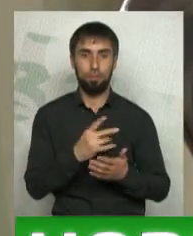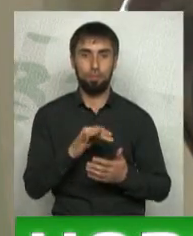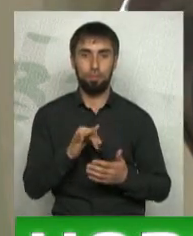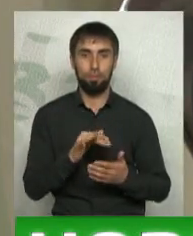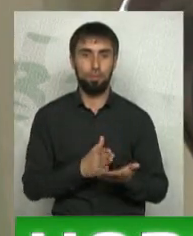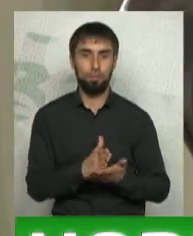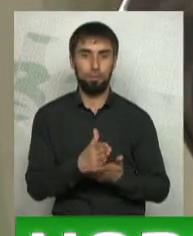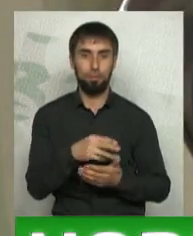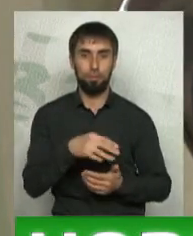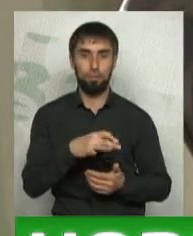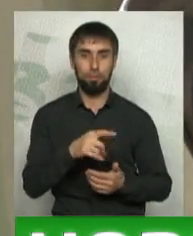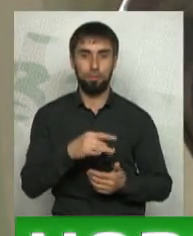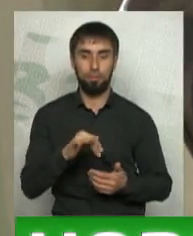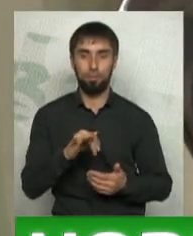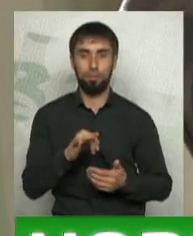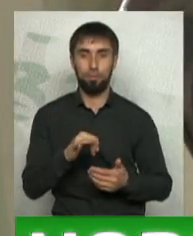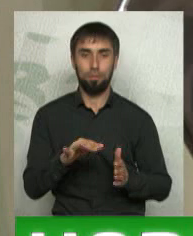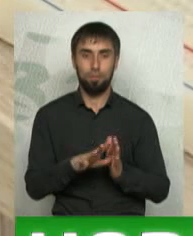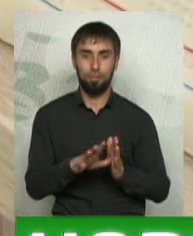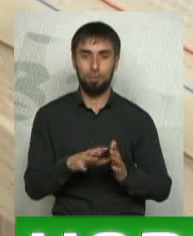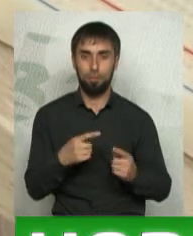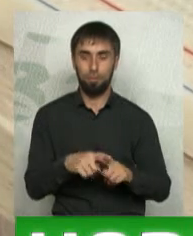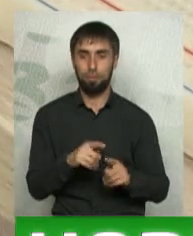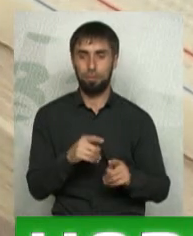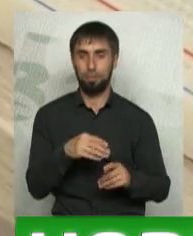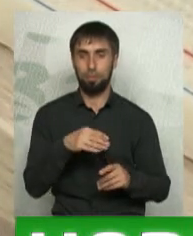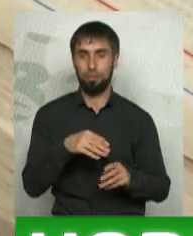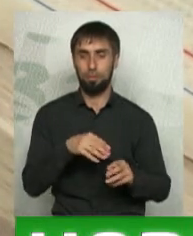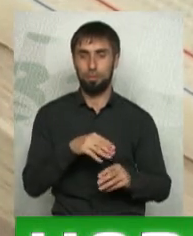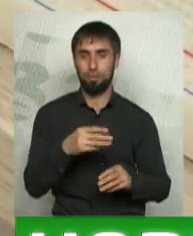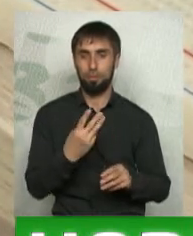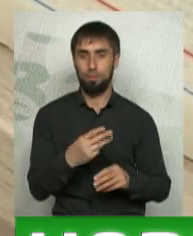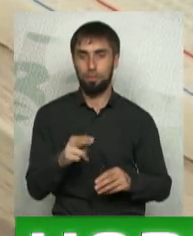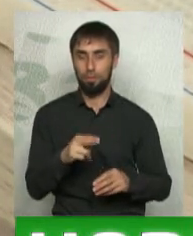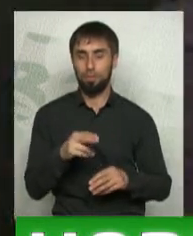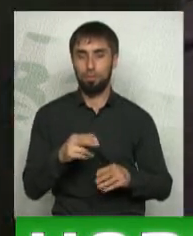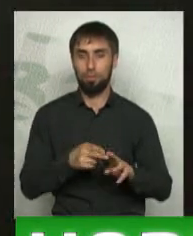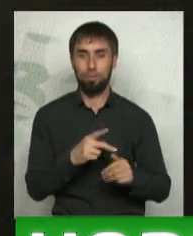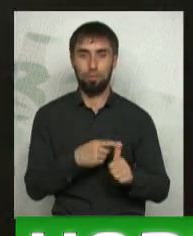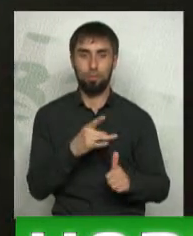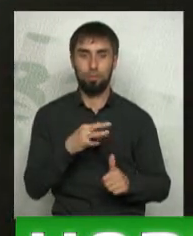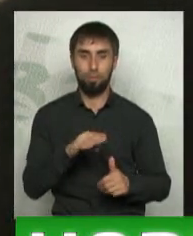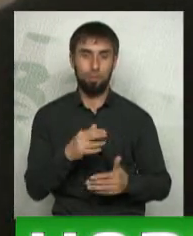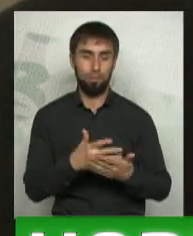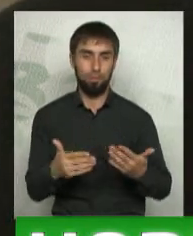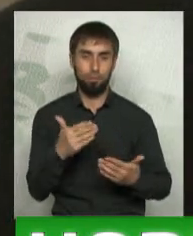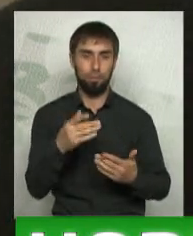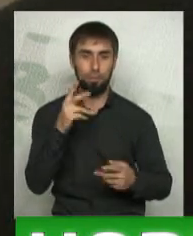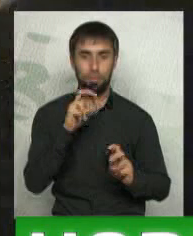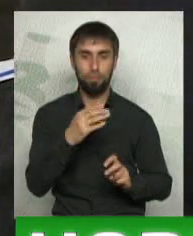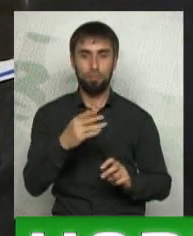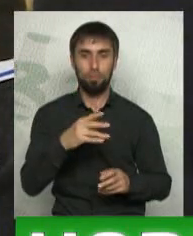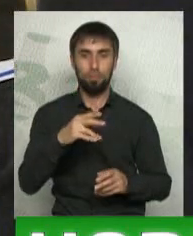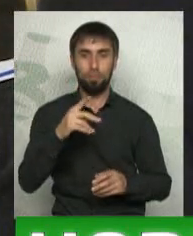области программирования, электросхемотехники, 3D-моделирования, робототехники. Ну а цель самого чемпионата – проверка знаний юных